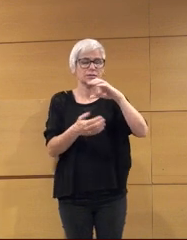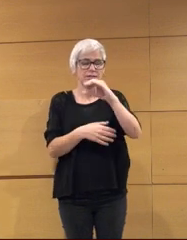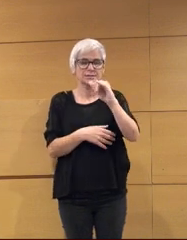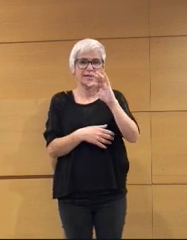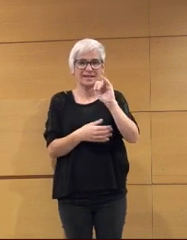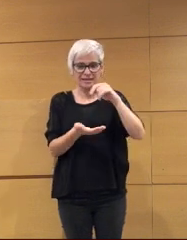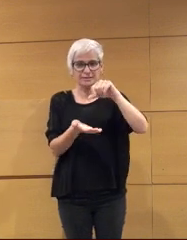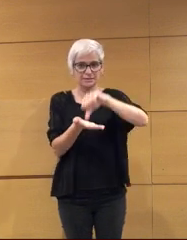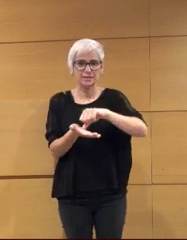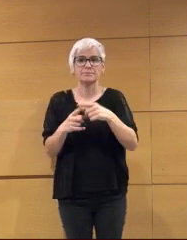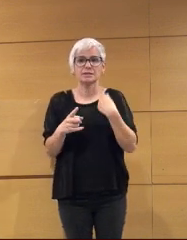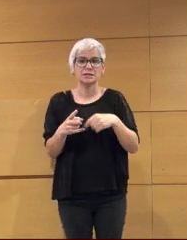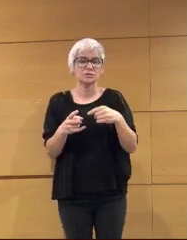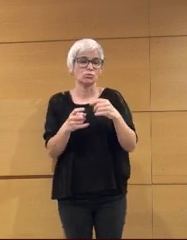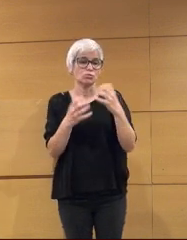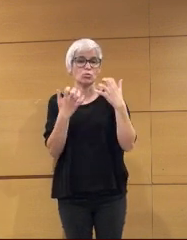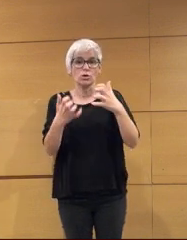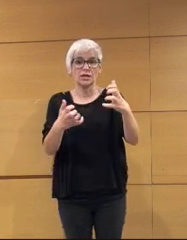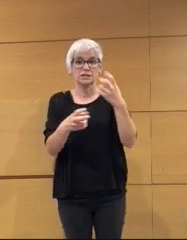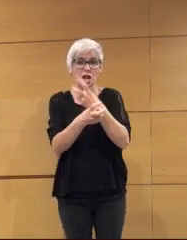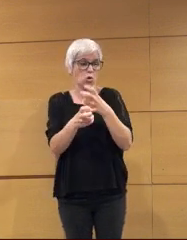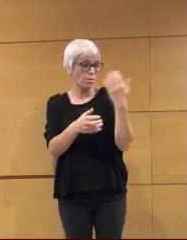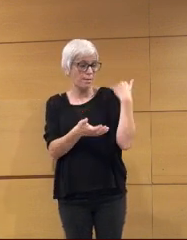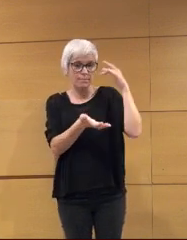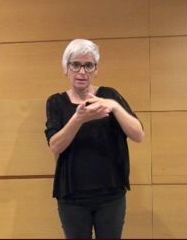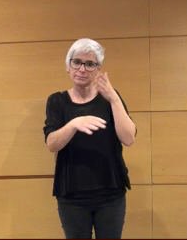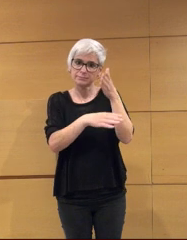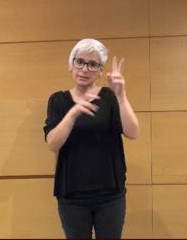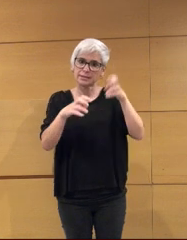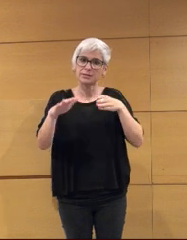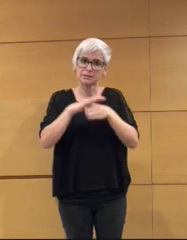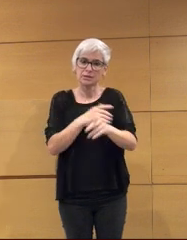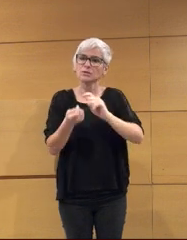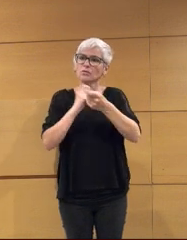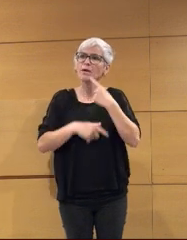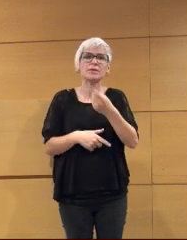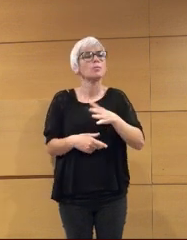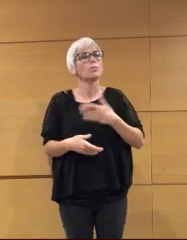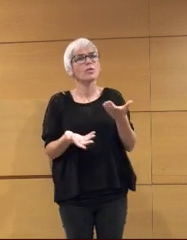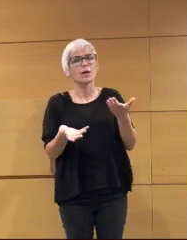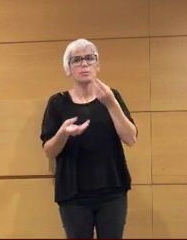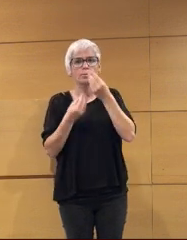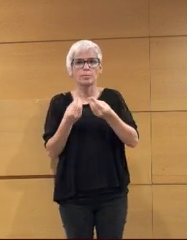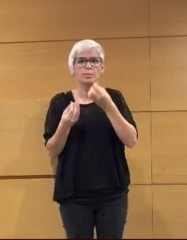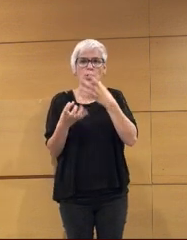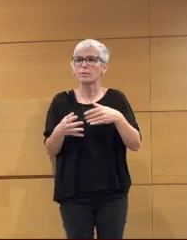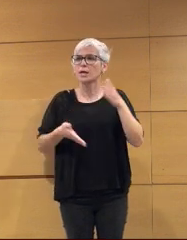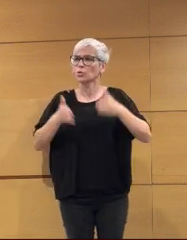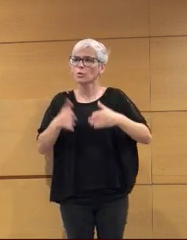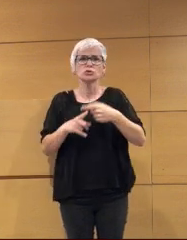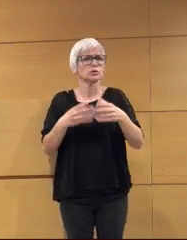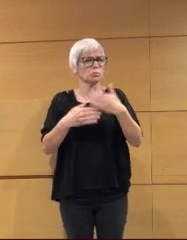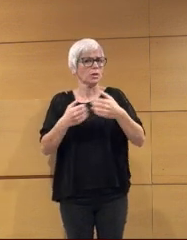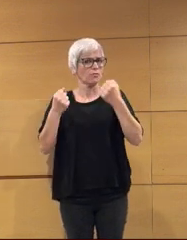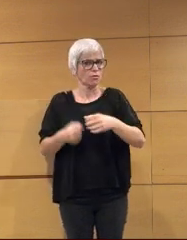novembre. Tot era de mobilitat i nosaltres vam anar allà a parlar d'accessibilitat a la informació. Vam dir, us podeu moure molt bé, hi havia robots, hi havia coses molt